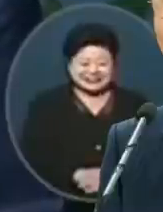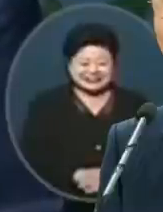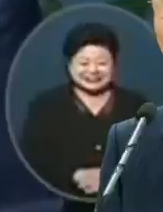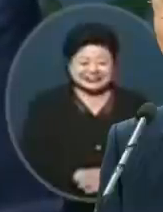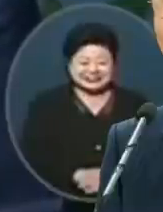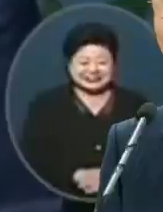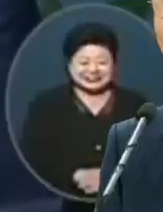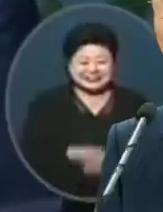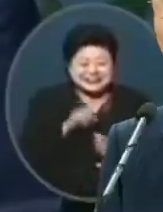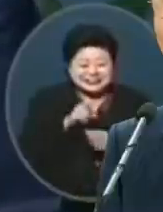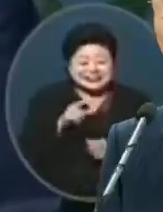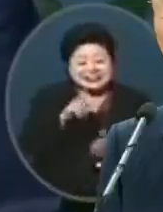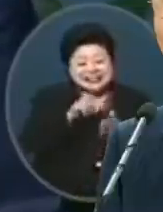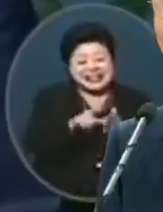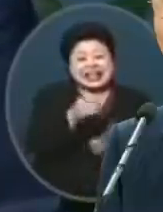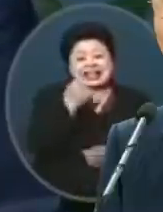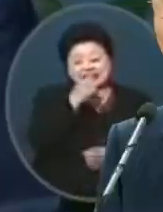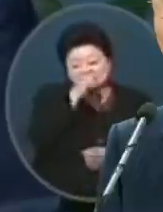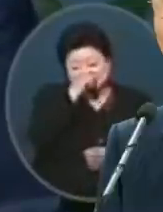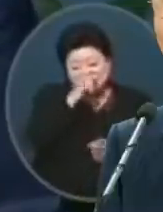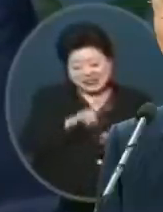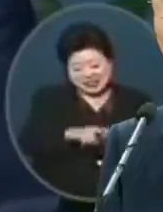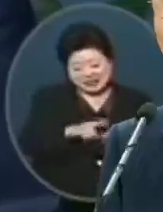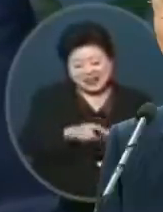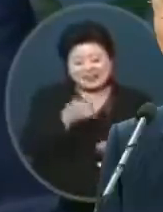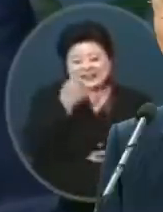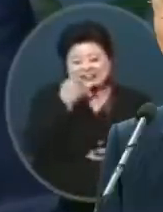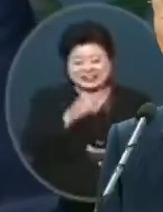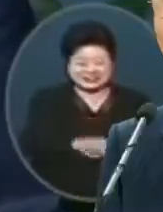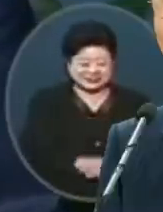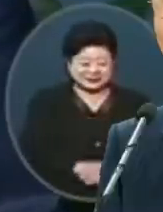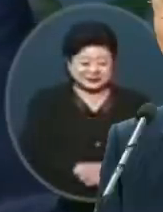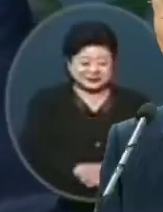나 오늘은 특승의 시대이기 때문에 자기가 좋아하는 대로